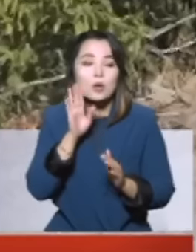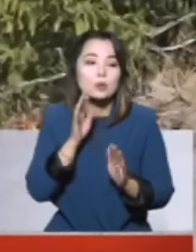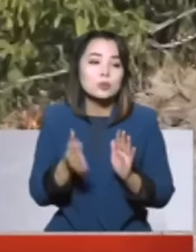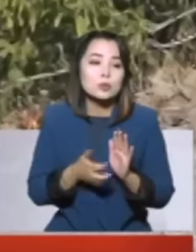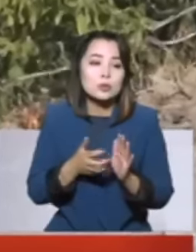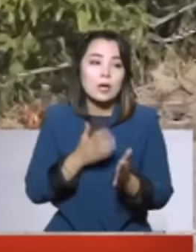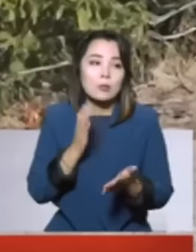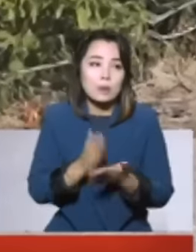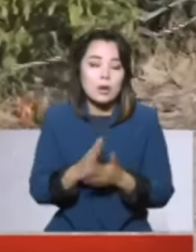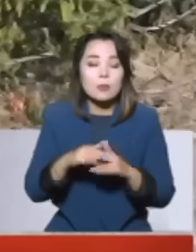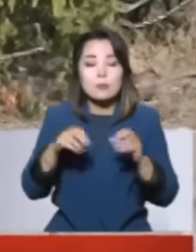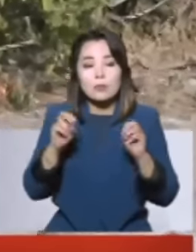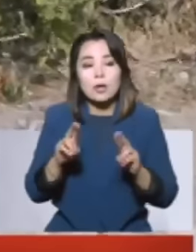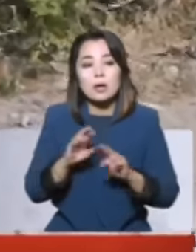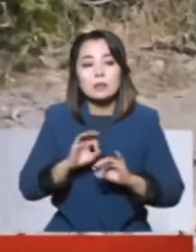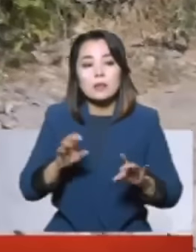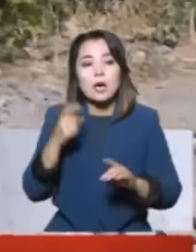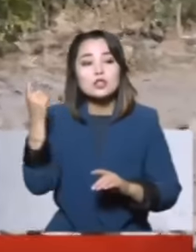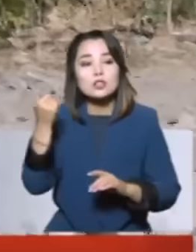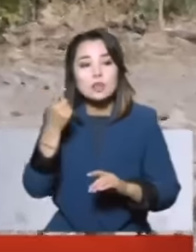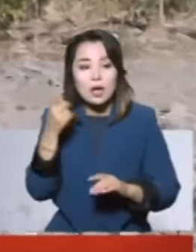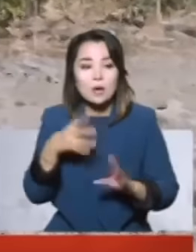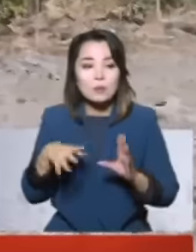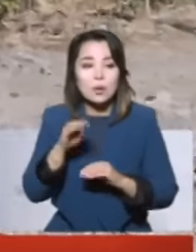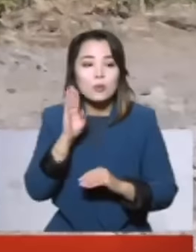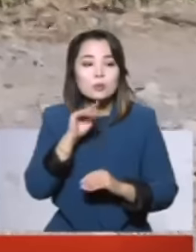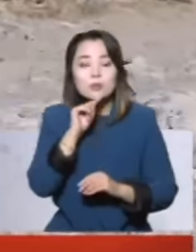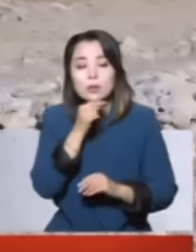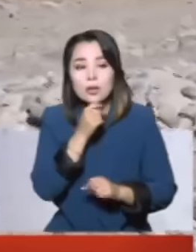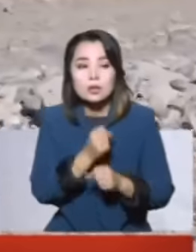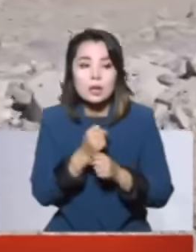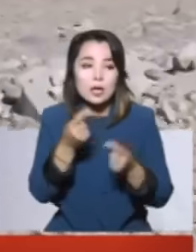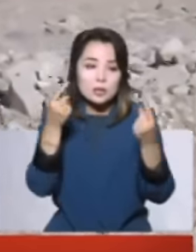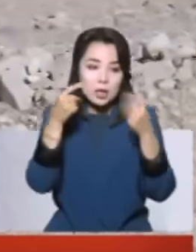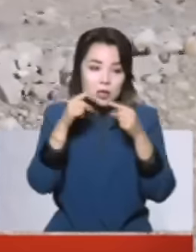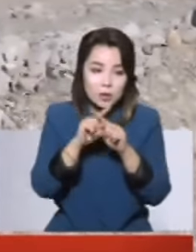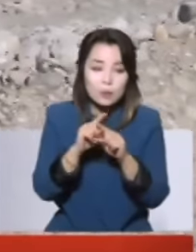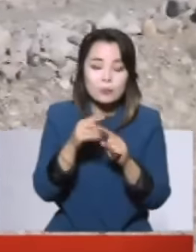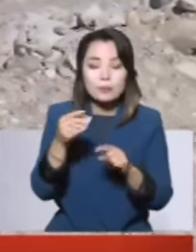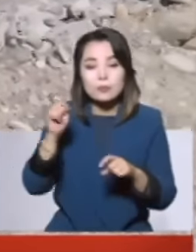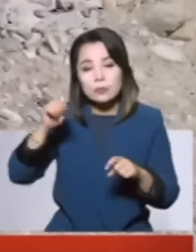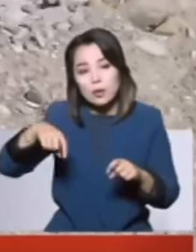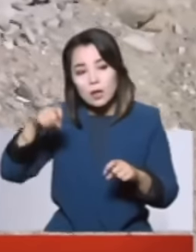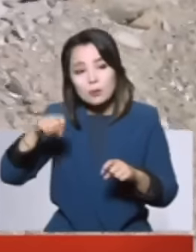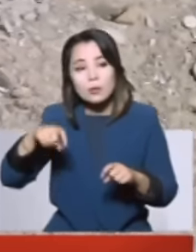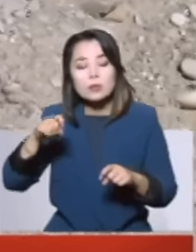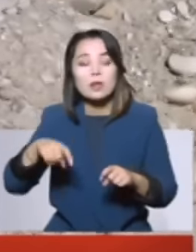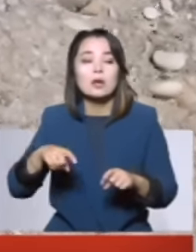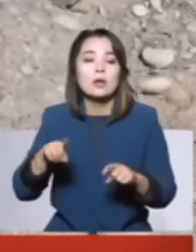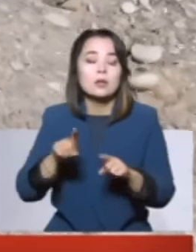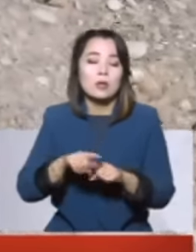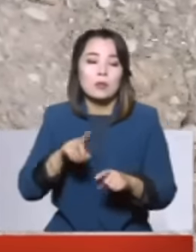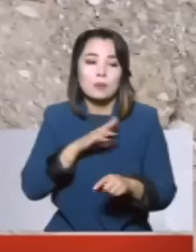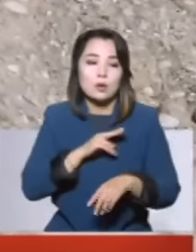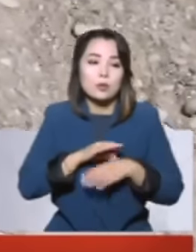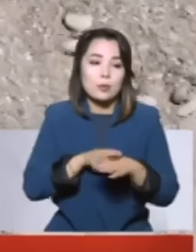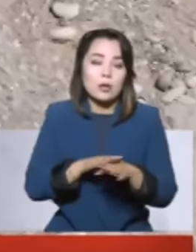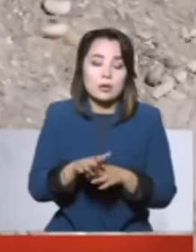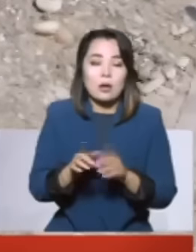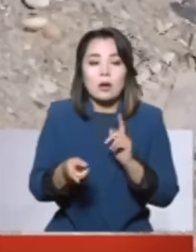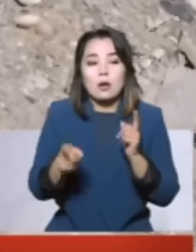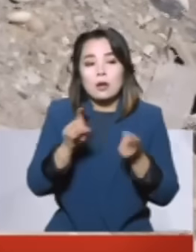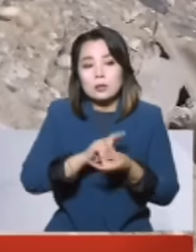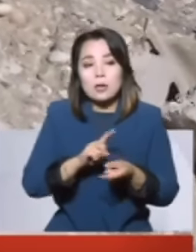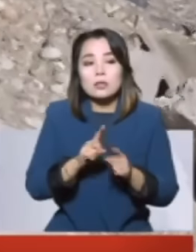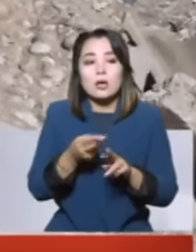сезілуде. Мамандардың айтуынша, диқандардың дені су үнемдеу технологиясына, яғни жаңбырлатып немесе тамшылатып суару әдісіне көшпей,